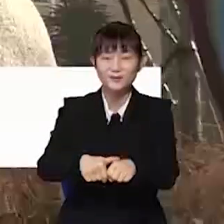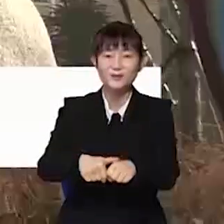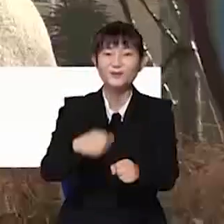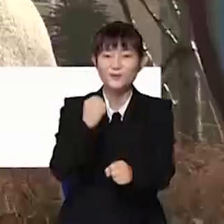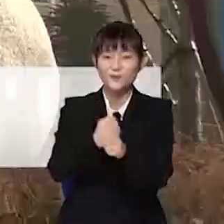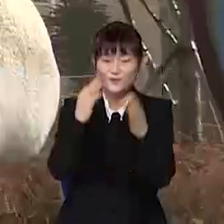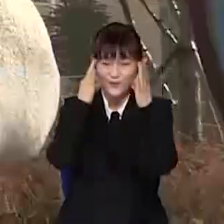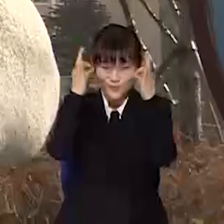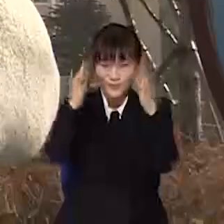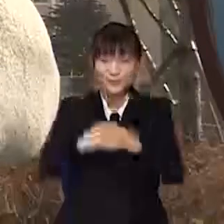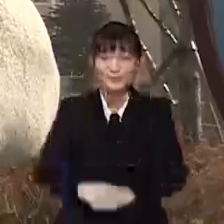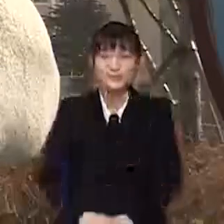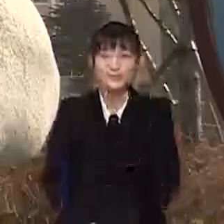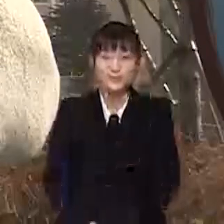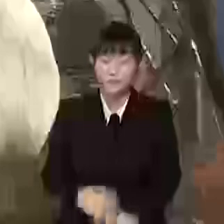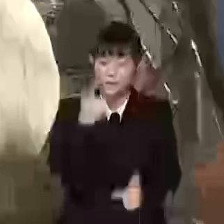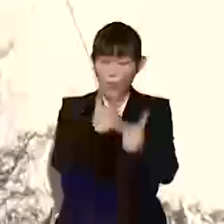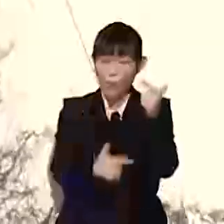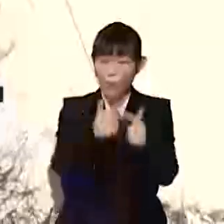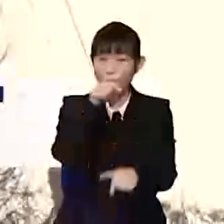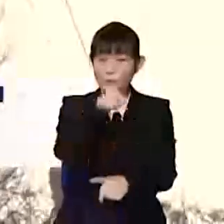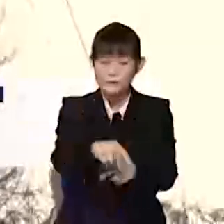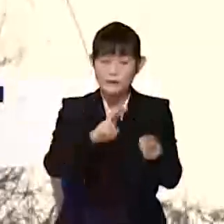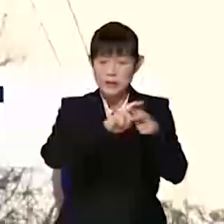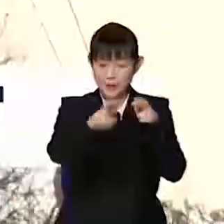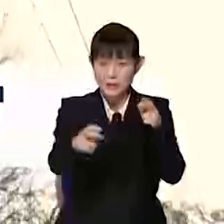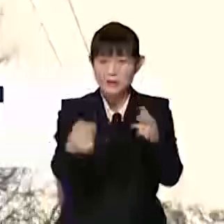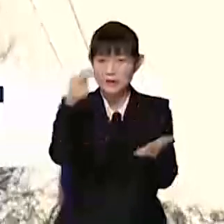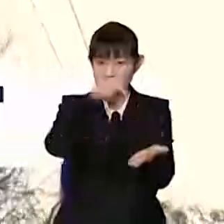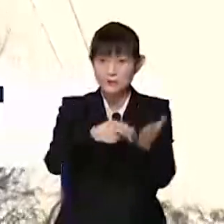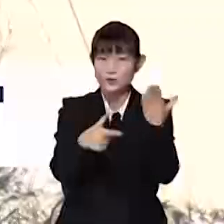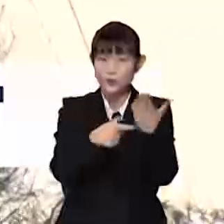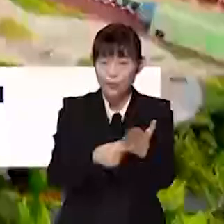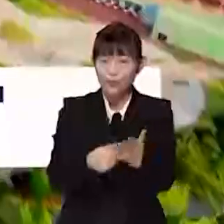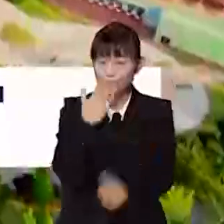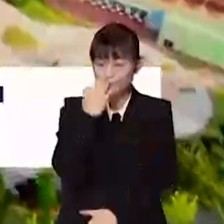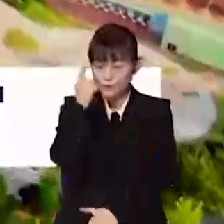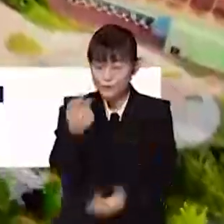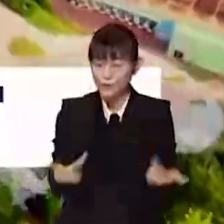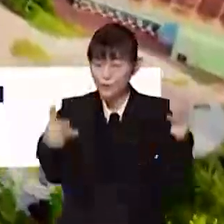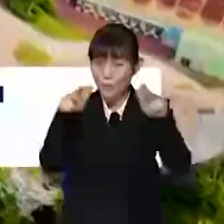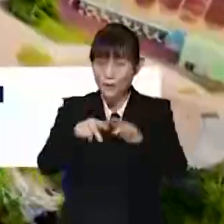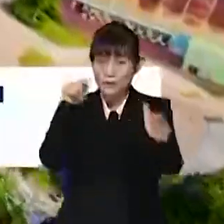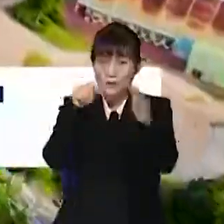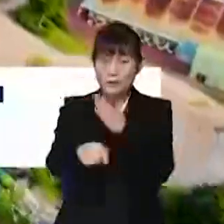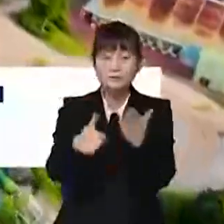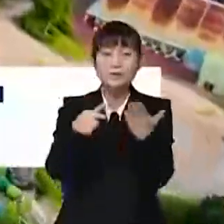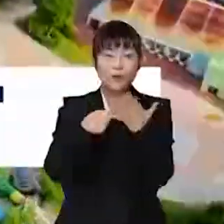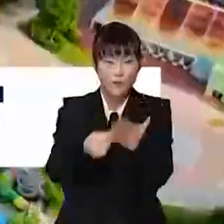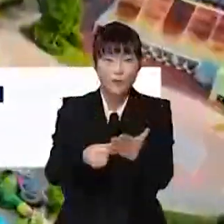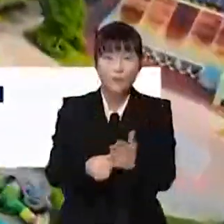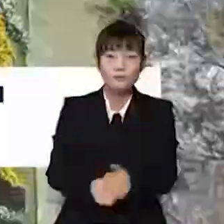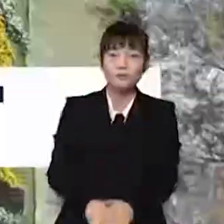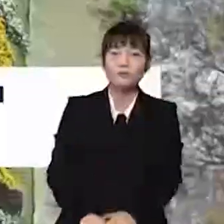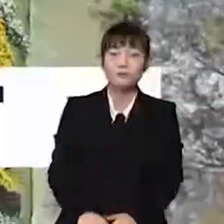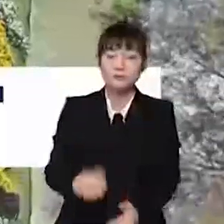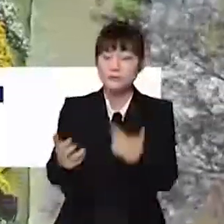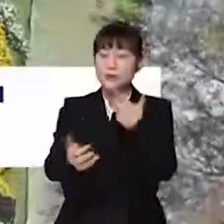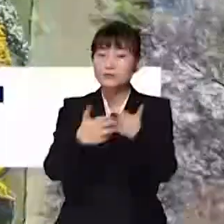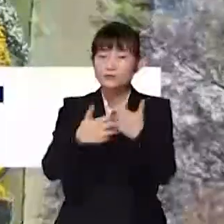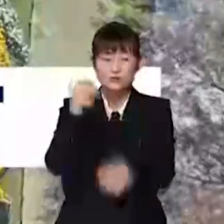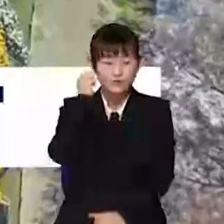그렇게 하겠습니다. 목포 케이블카 탑승권, 순천 정원박람회 입장권, 나주 목사내야 숙박체험권